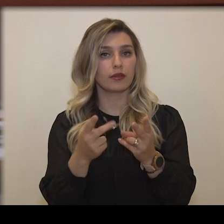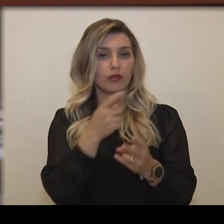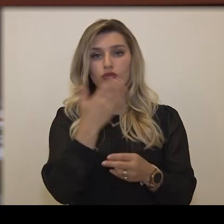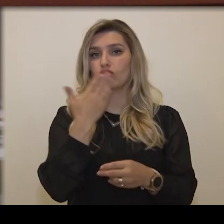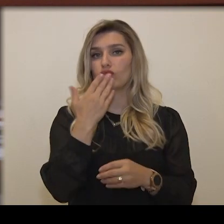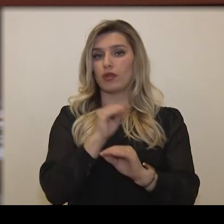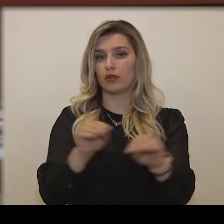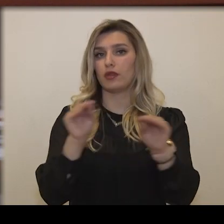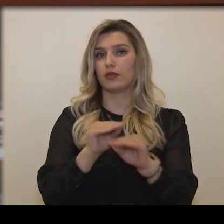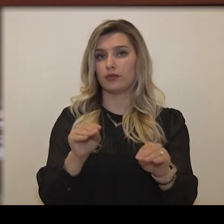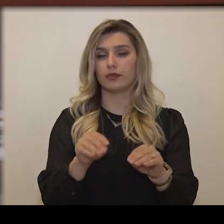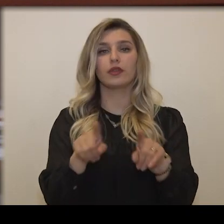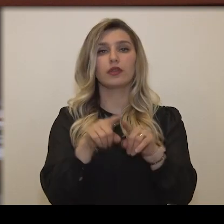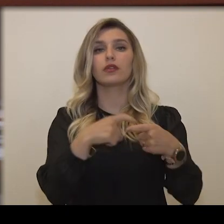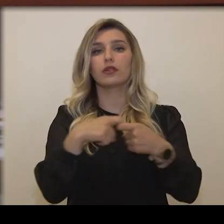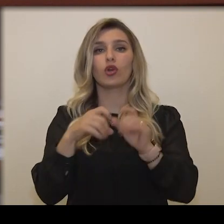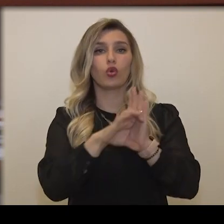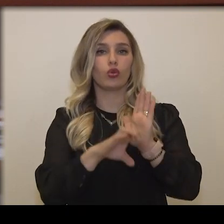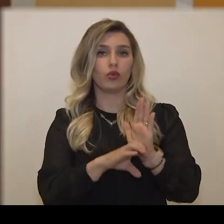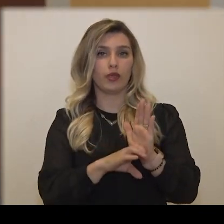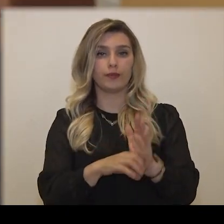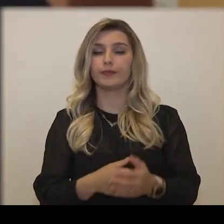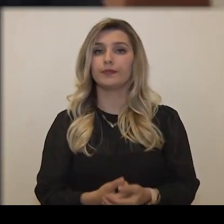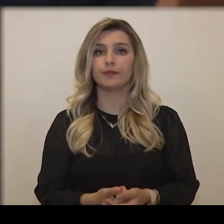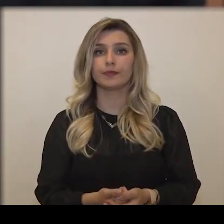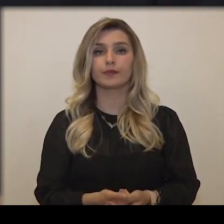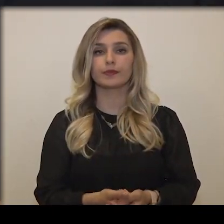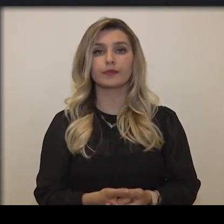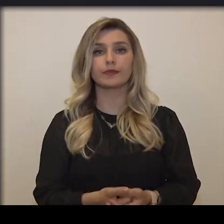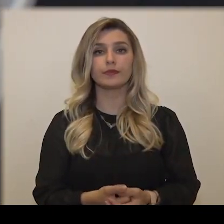jipen aty bazuar në kurikulin e Kosovës.